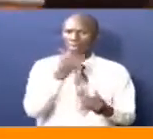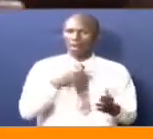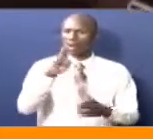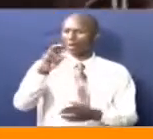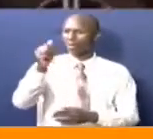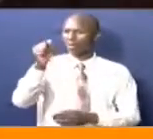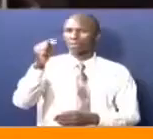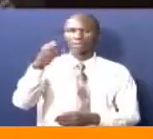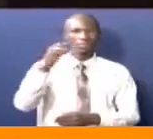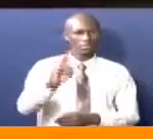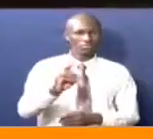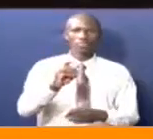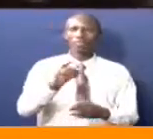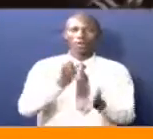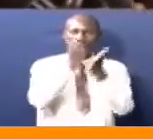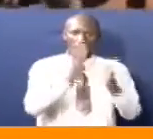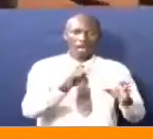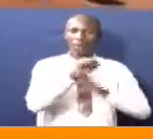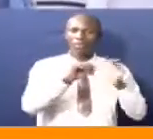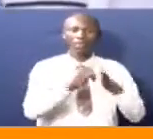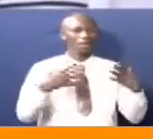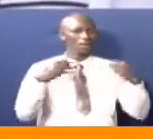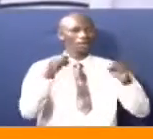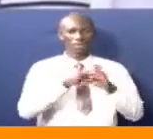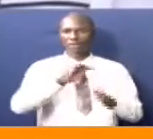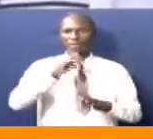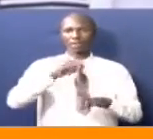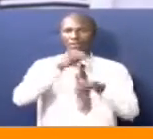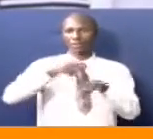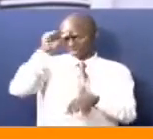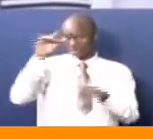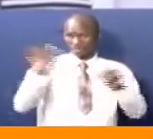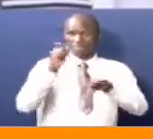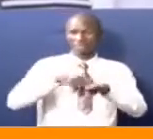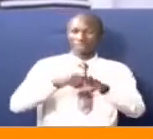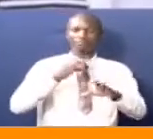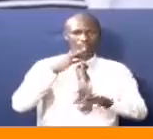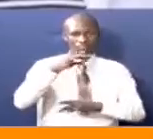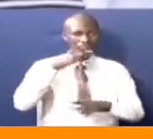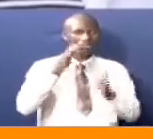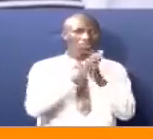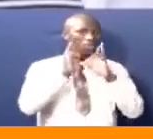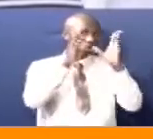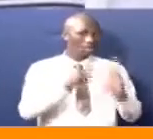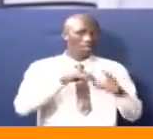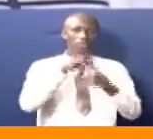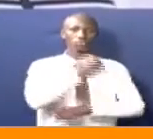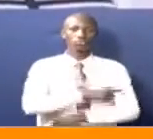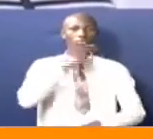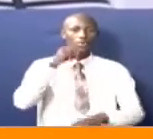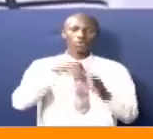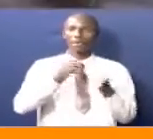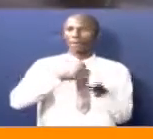Rashid Aman na ulani wa ofisamu nene mundu ni mauwiti kuma silikali ni nene. Kavindani kaloko nena na andiki mama wa skuluni wa imwana